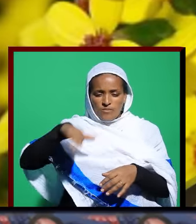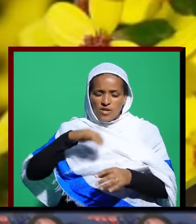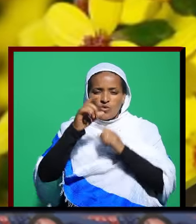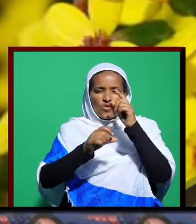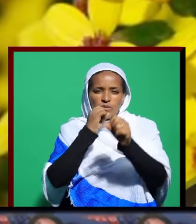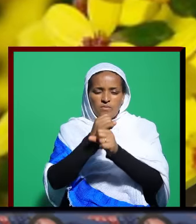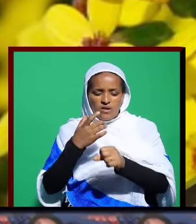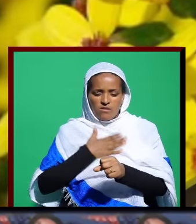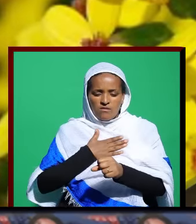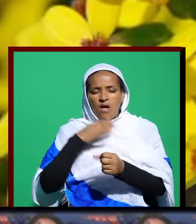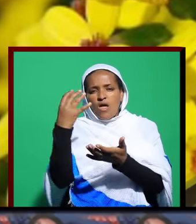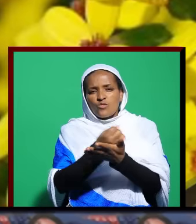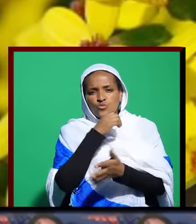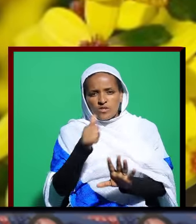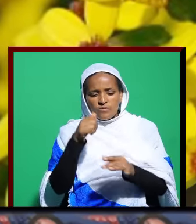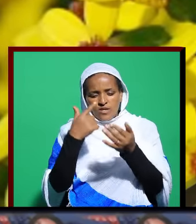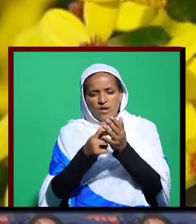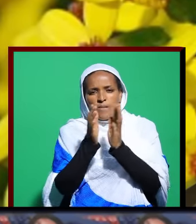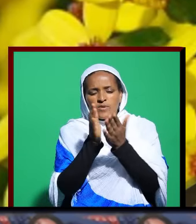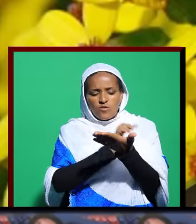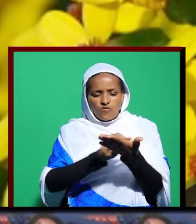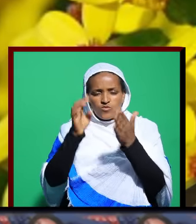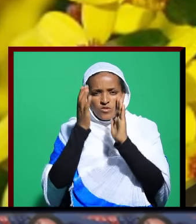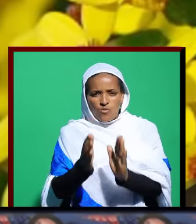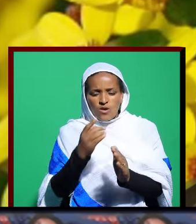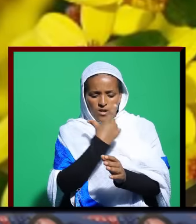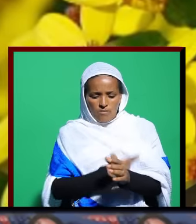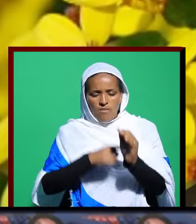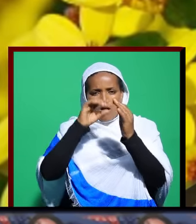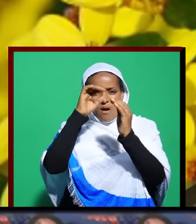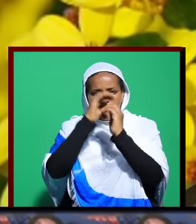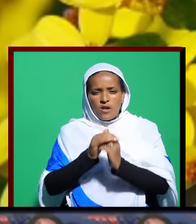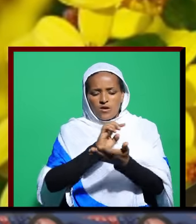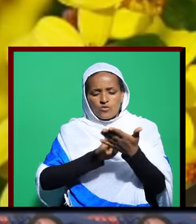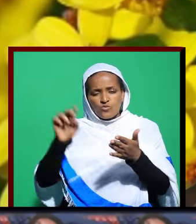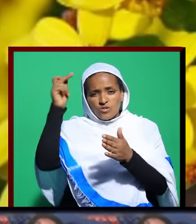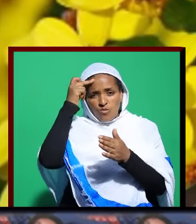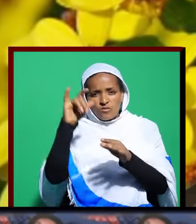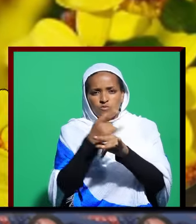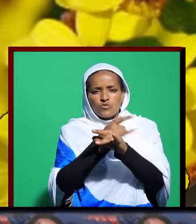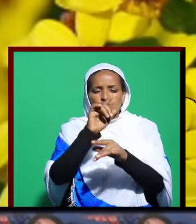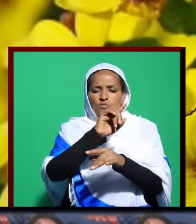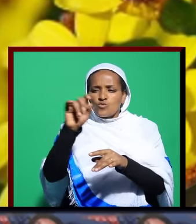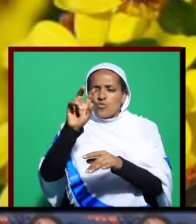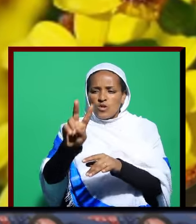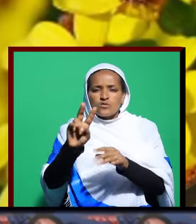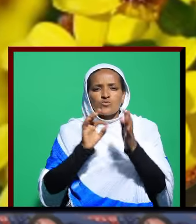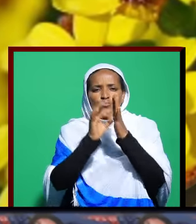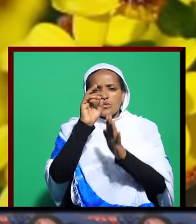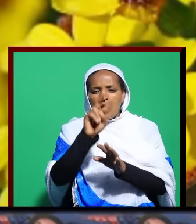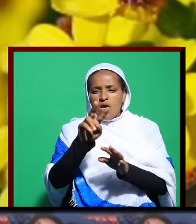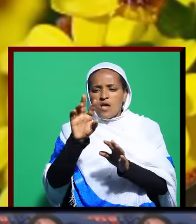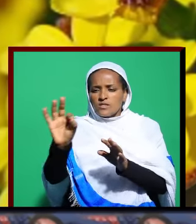ተርፎ ከሚቀረው እድሜ ደግሞ አትንፈገኝ ይላሉ። ይሄ መጽሐፍ ቅዱሳዊ ነው። በአምላክ ቅዱስ ዳዊት በመዝሙር 102